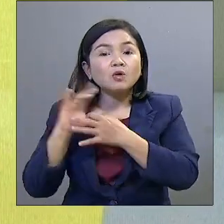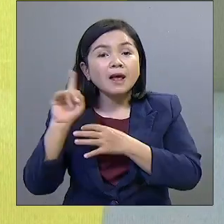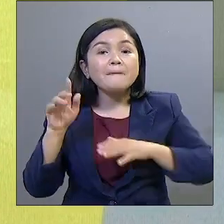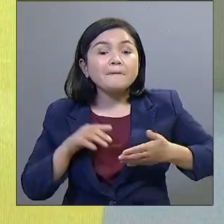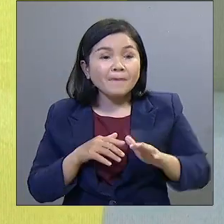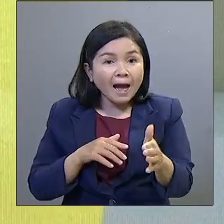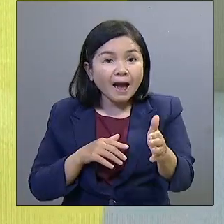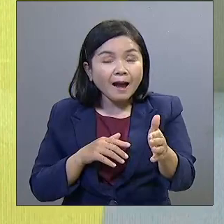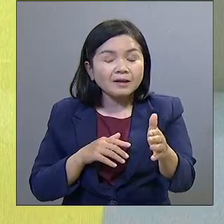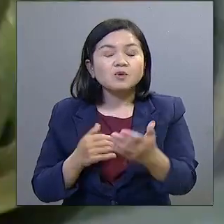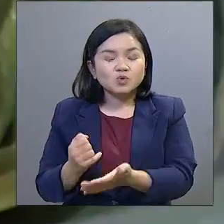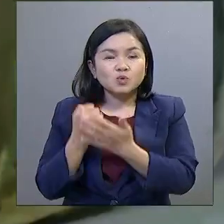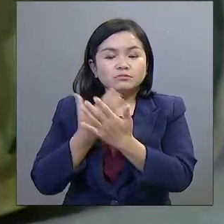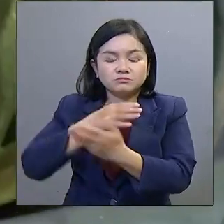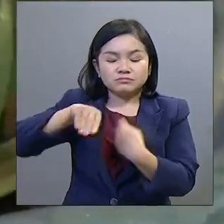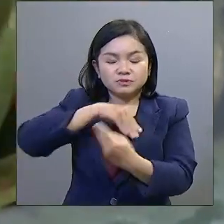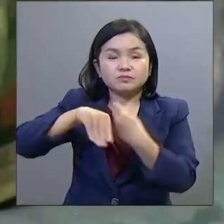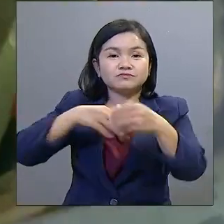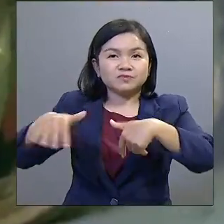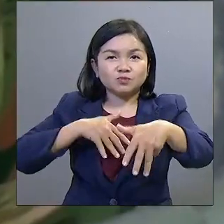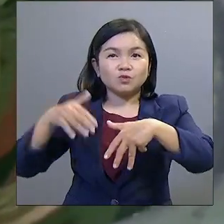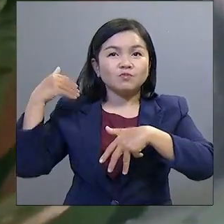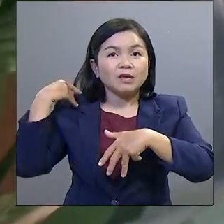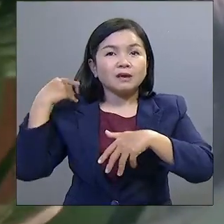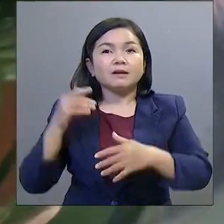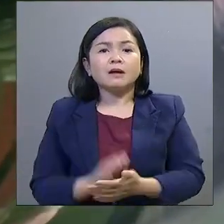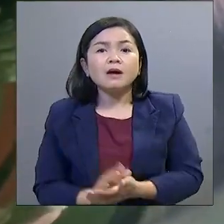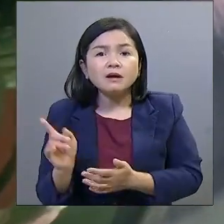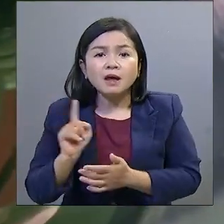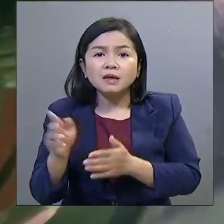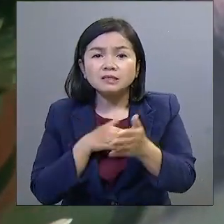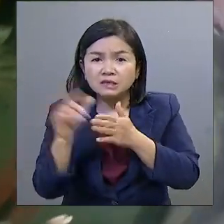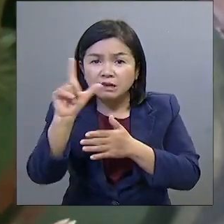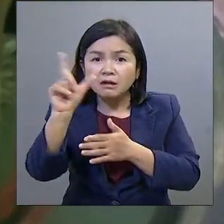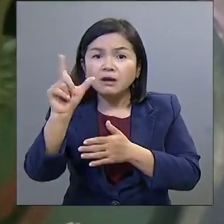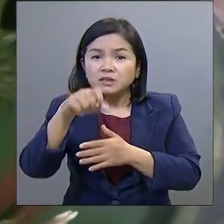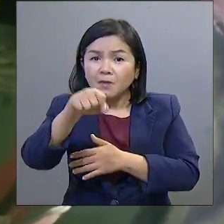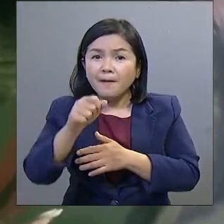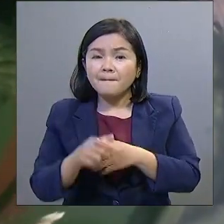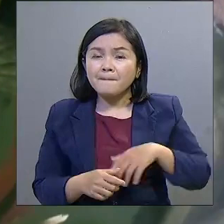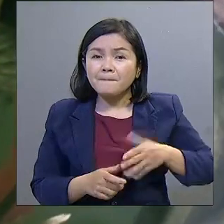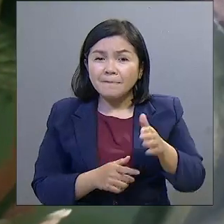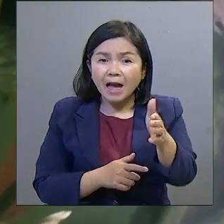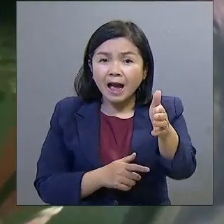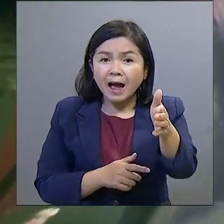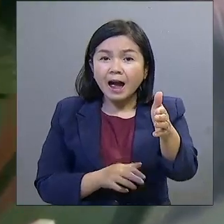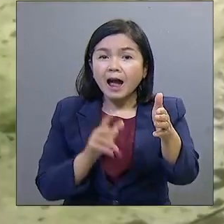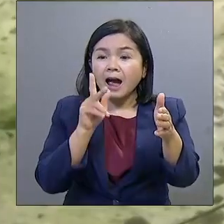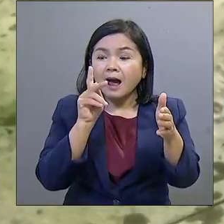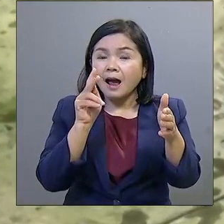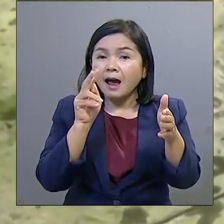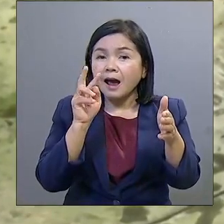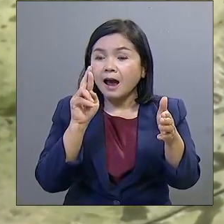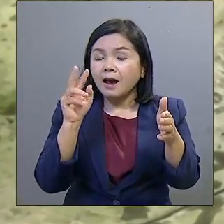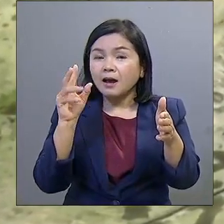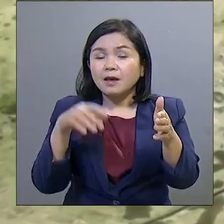นตรังเป็นอย่างมากทีเดียวค่ะนี่ อันนี้เออสีมันเหลืองๆเน า ะ ปกติปลากดเราจะได้ยินว่าปล